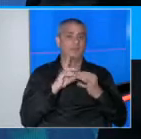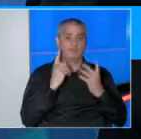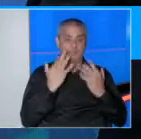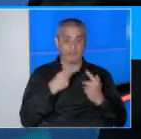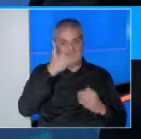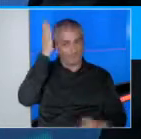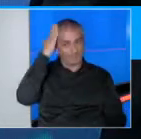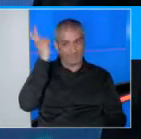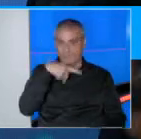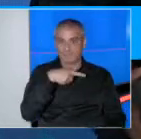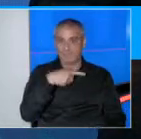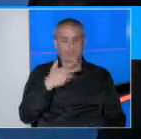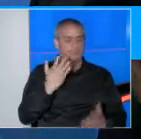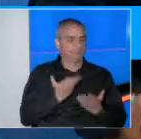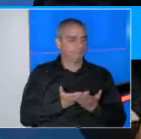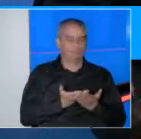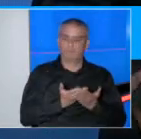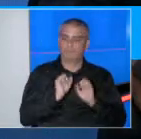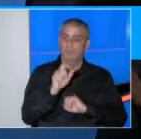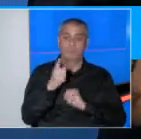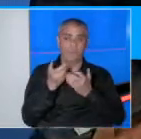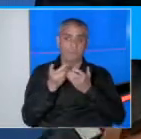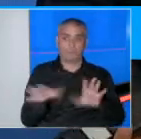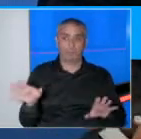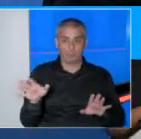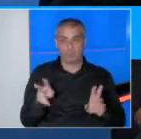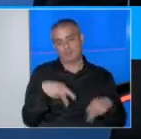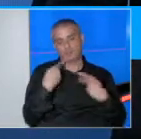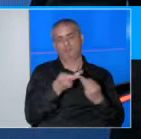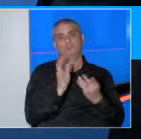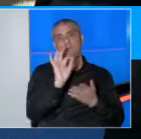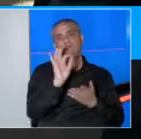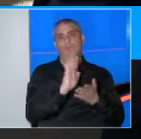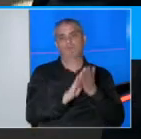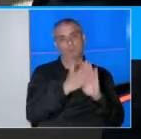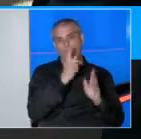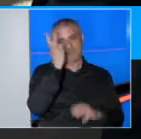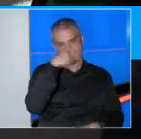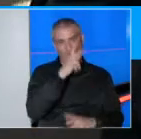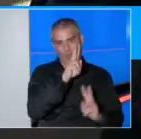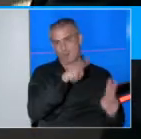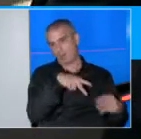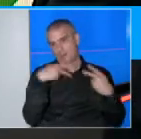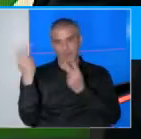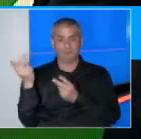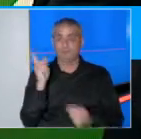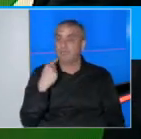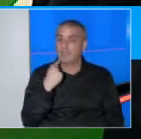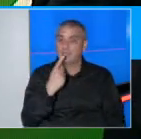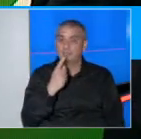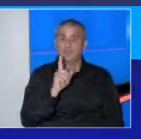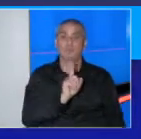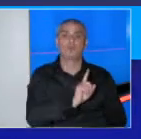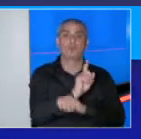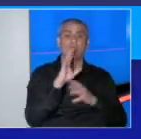שבנט יבין שהקרקע שלו, הבייס שלו, יחזור להיות שלו, אולי הוא יבין שאז הוא יכול ללכת. נכון, אבל צריך להגיד שבאותה תקופה שהוא